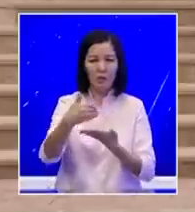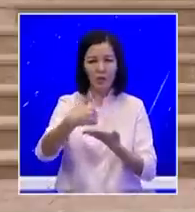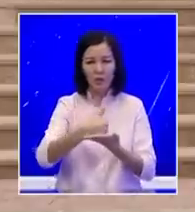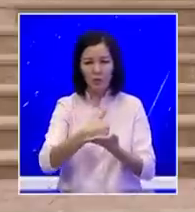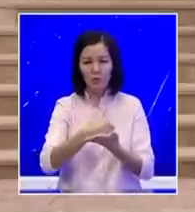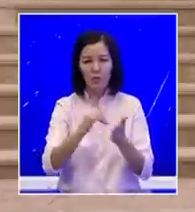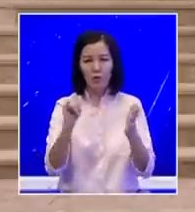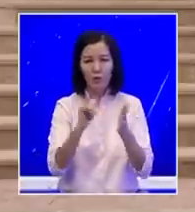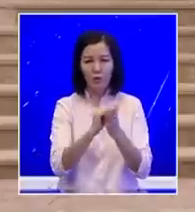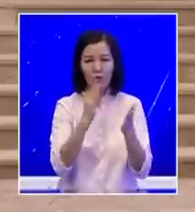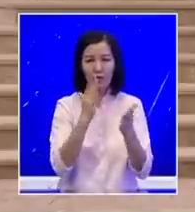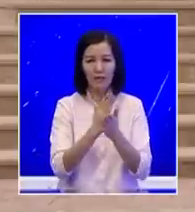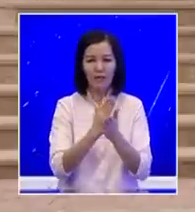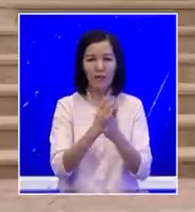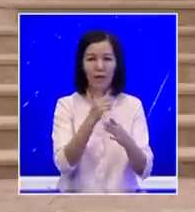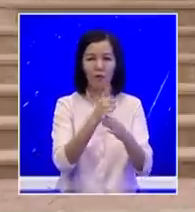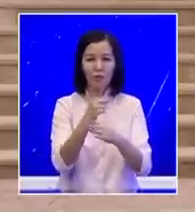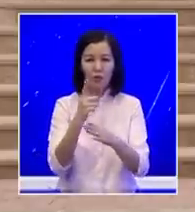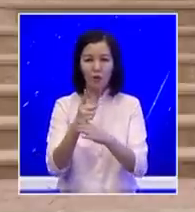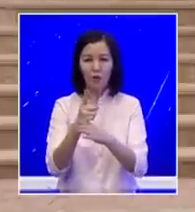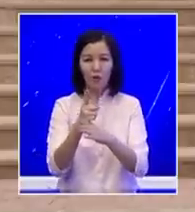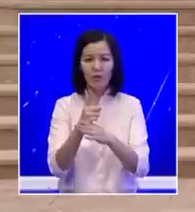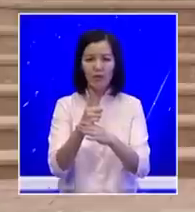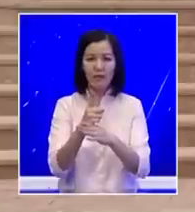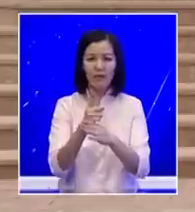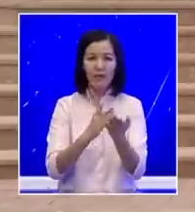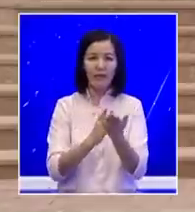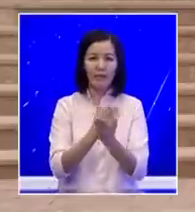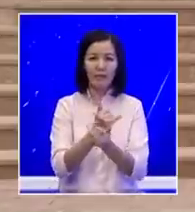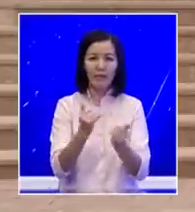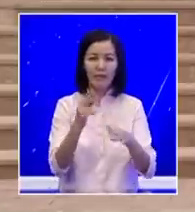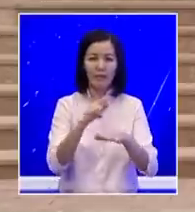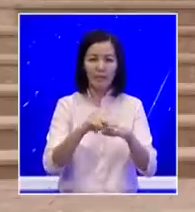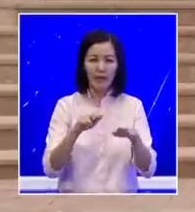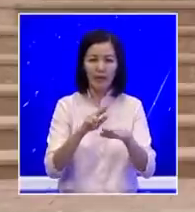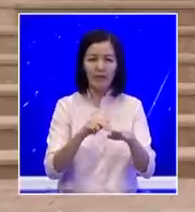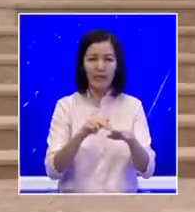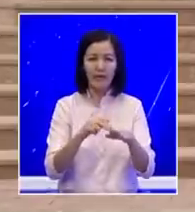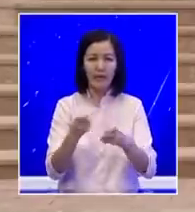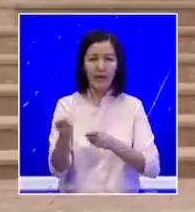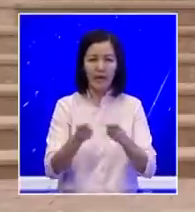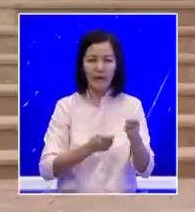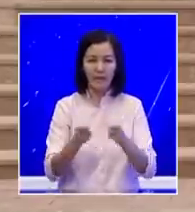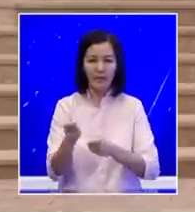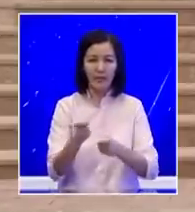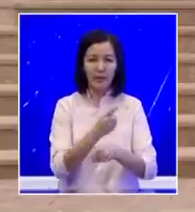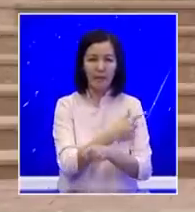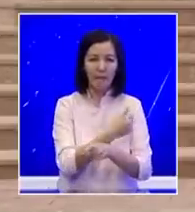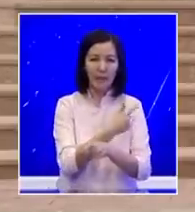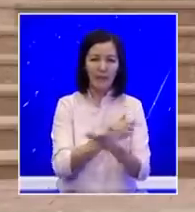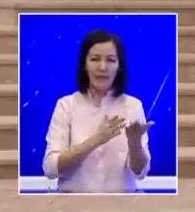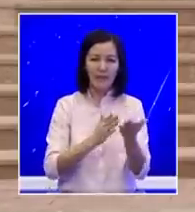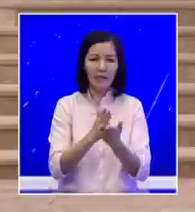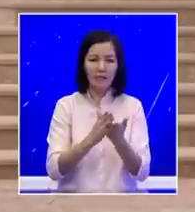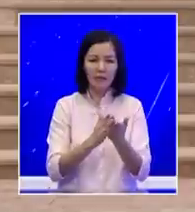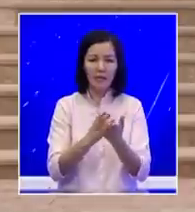қойылған. Тосқауыл бекеттерінде негізгі қызмет ететін полиция қызметкерлері, әкімдік қызметкерлері, медициналық қызметкерлері